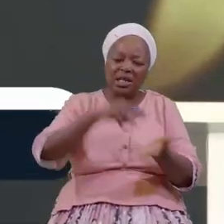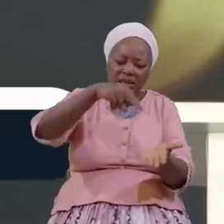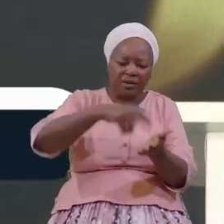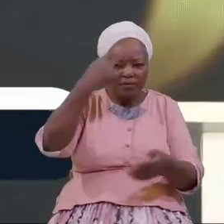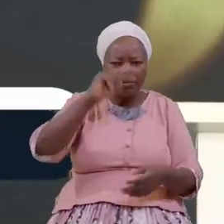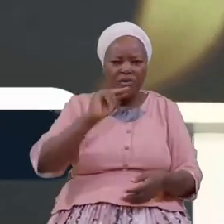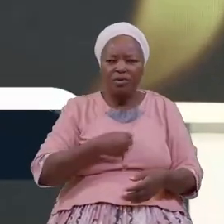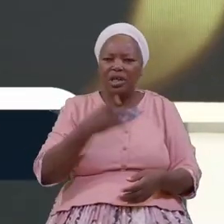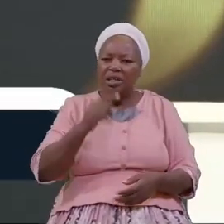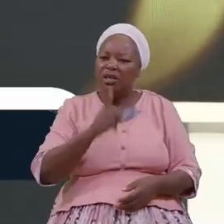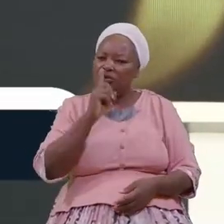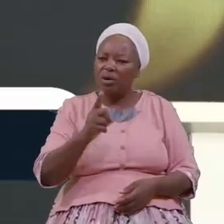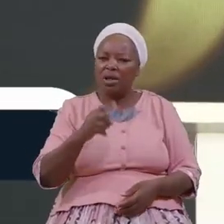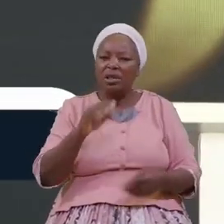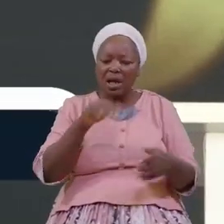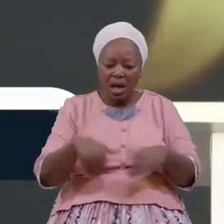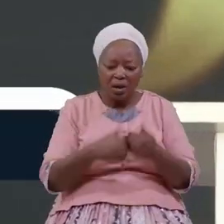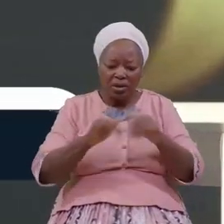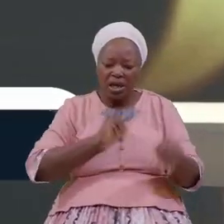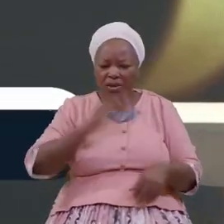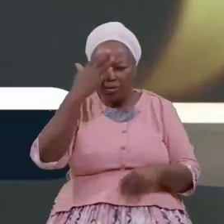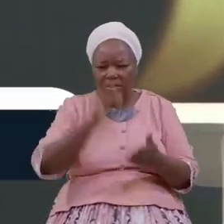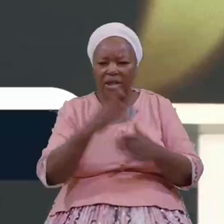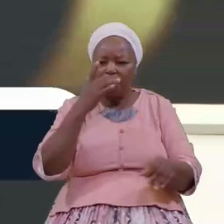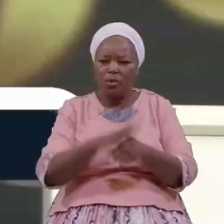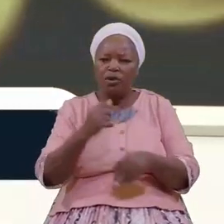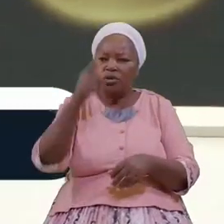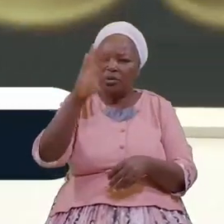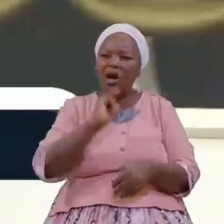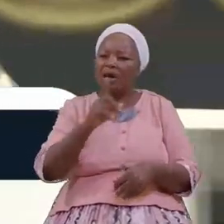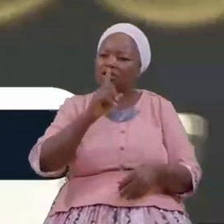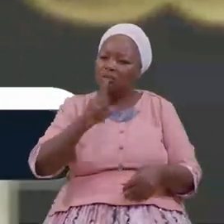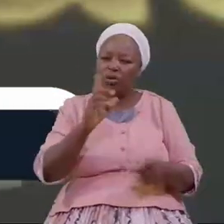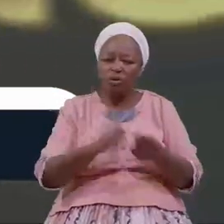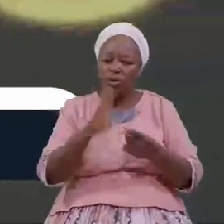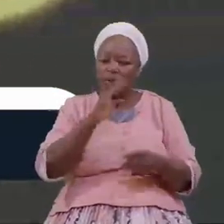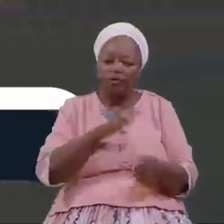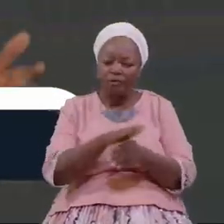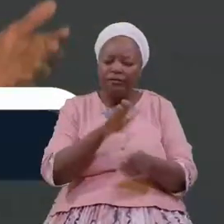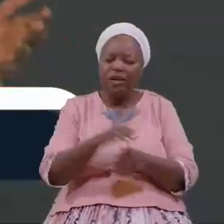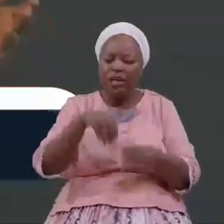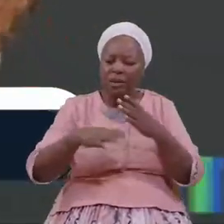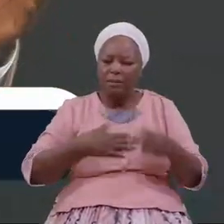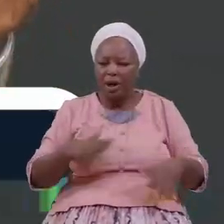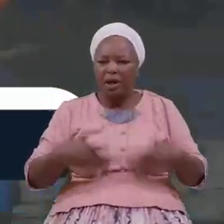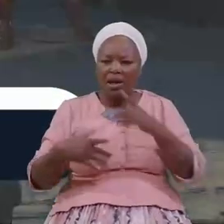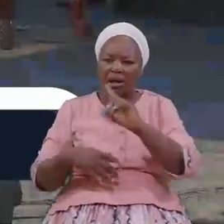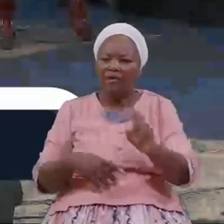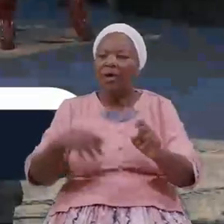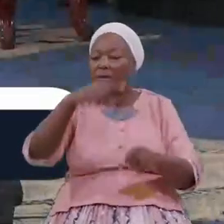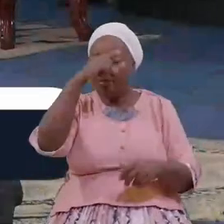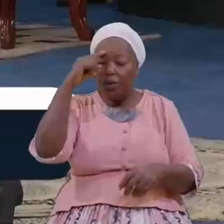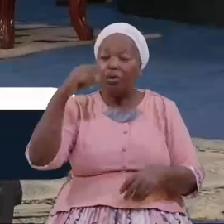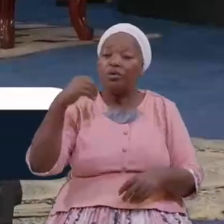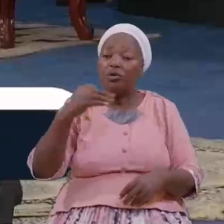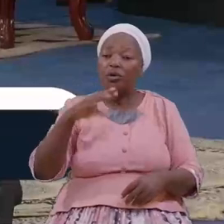notre garantie, notre assurance. Comment je sais que les promesses de Dieu seront assurément accomplies dans ma vie?